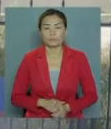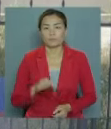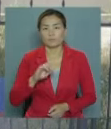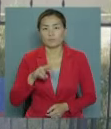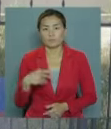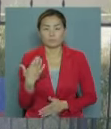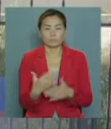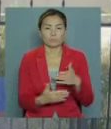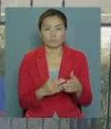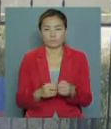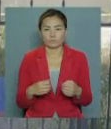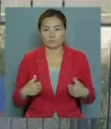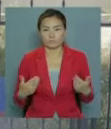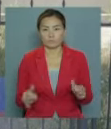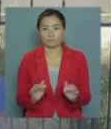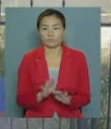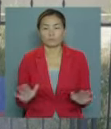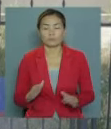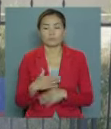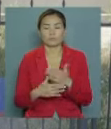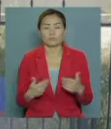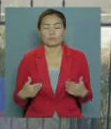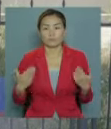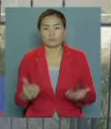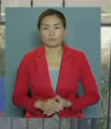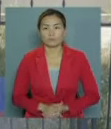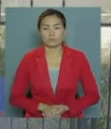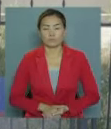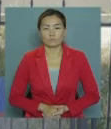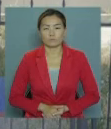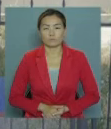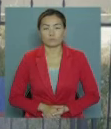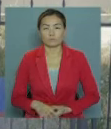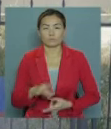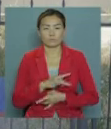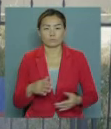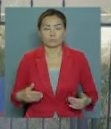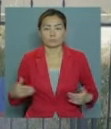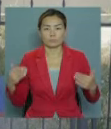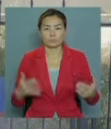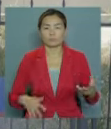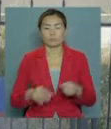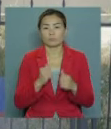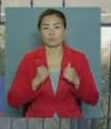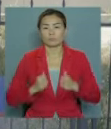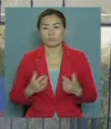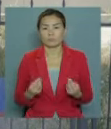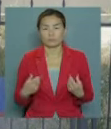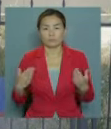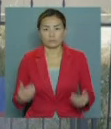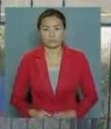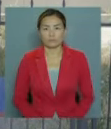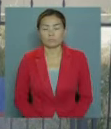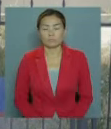берсін, әнұранымыз қалыптай берсін, мереке құтты болсын, еліміз аман, жұртымыз тыныш болса ғой.